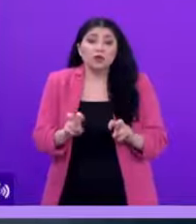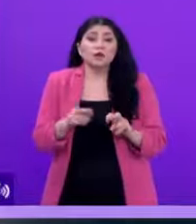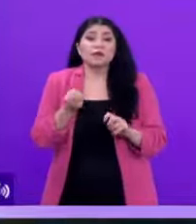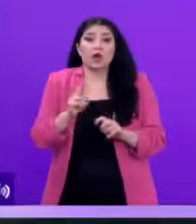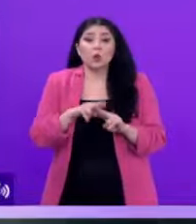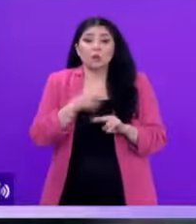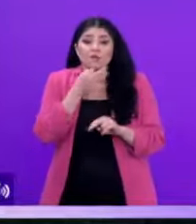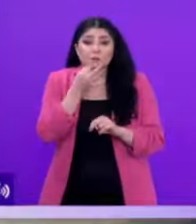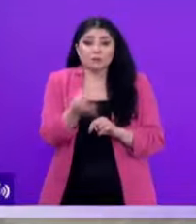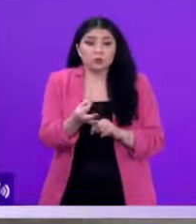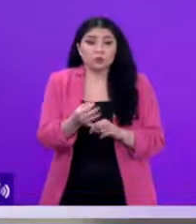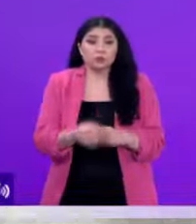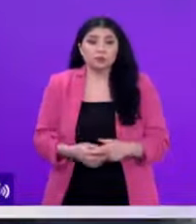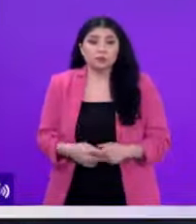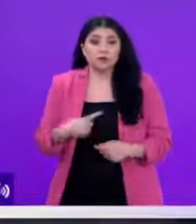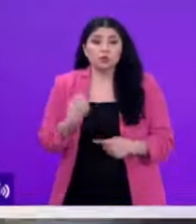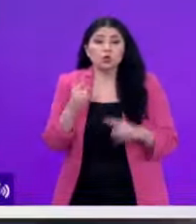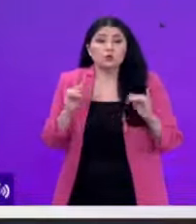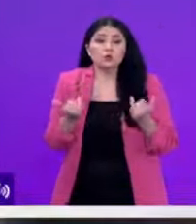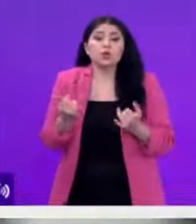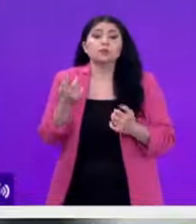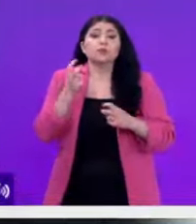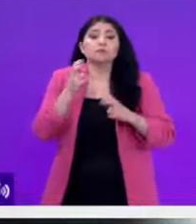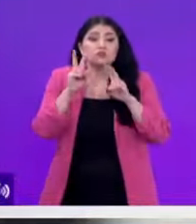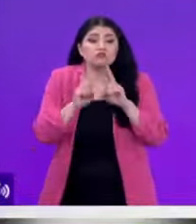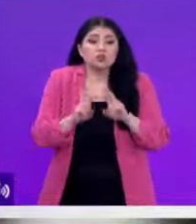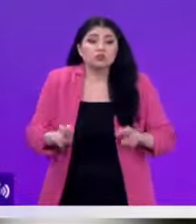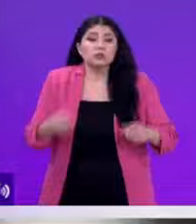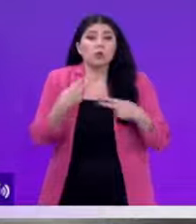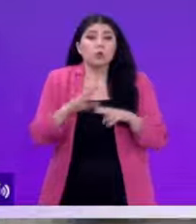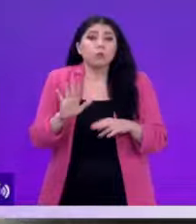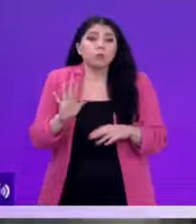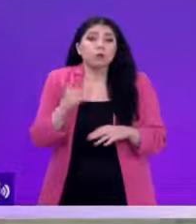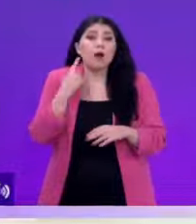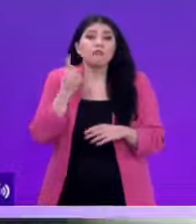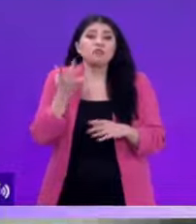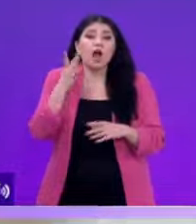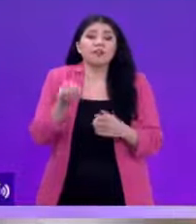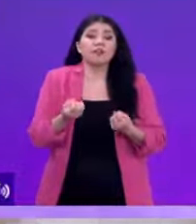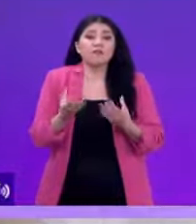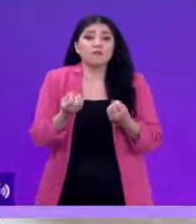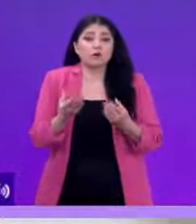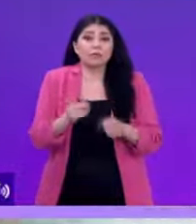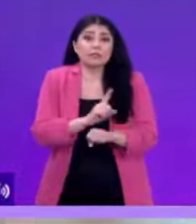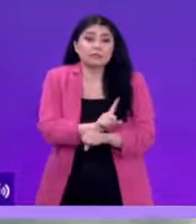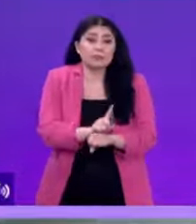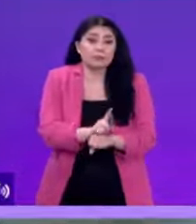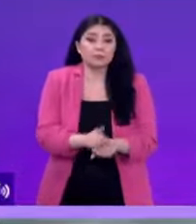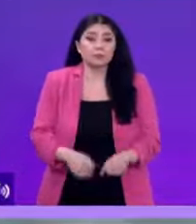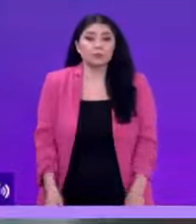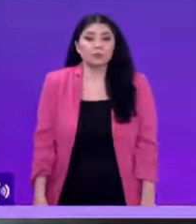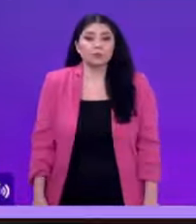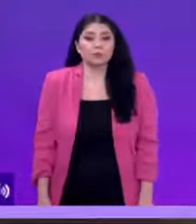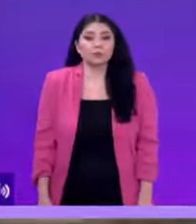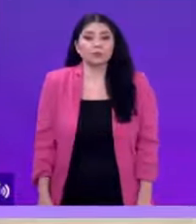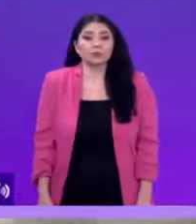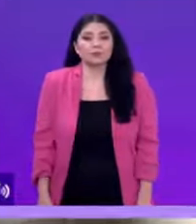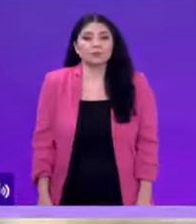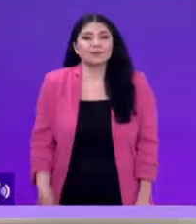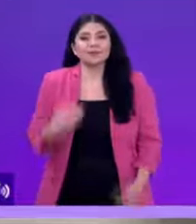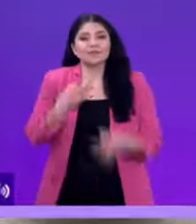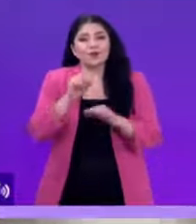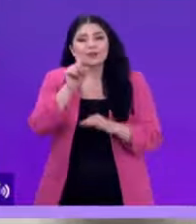zis, că este o situație în dinamică. Asta înseamnă că noi putem afla și alte informații pe parcurs. Domnule Arafat, dacă îmi permiteți și mie o